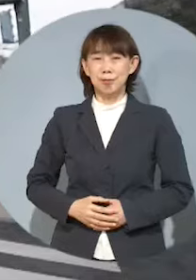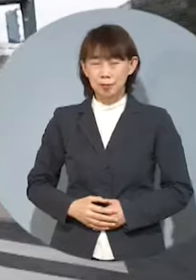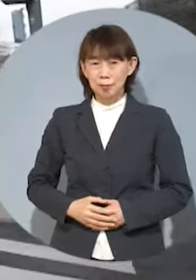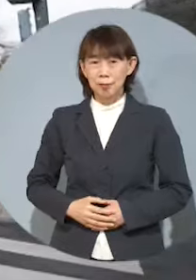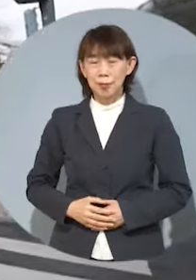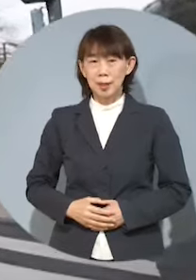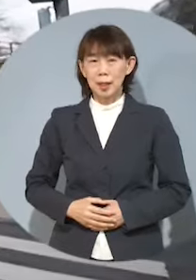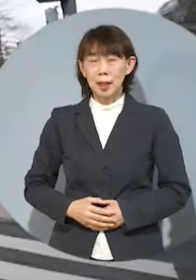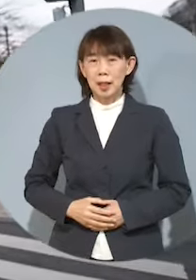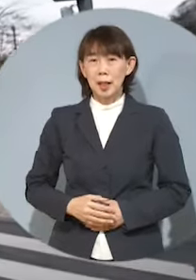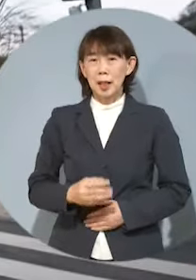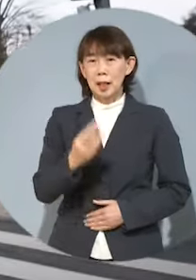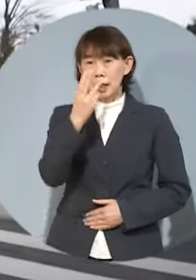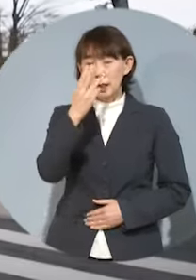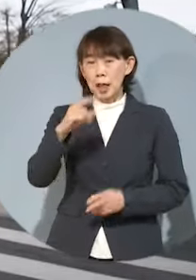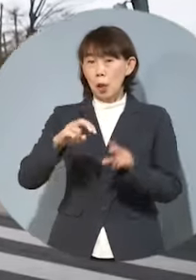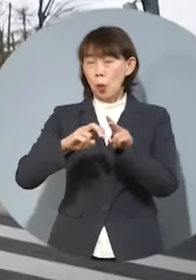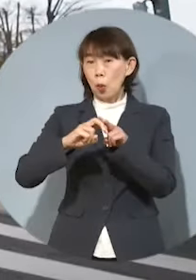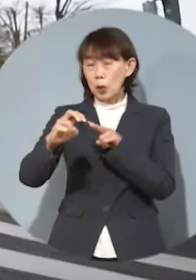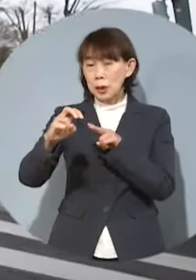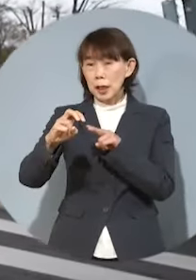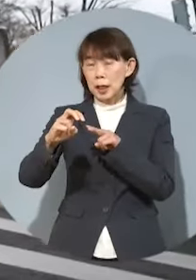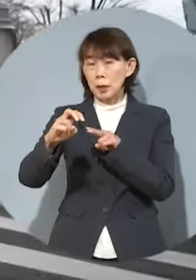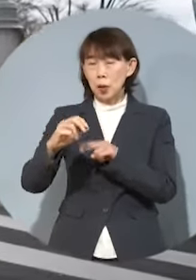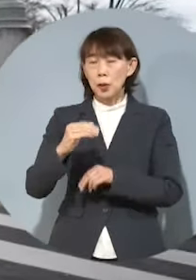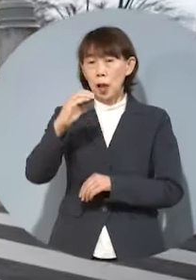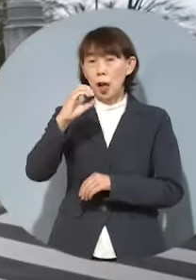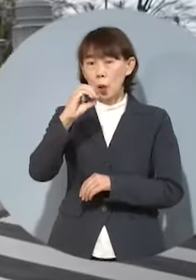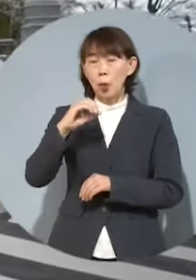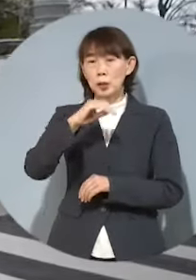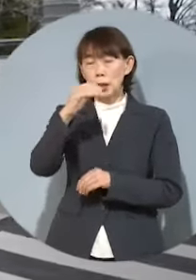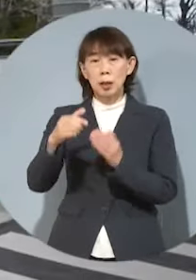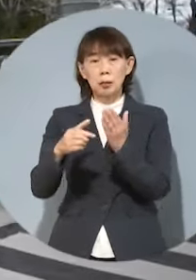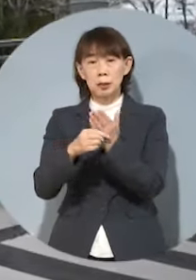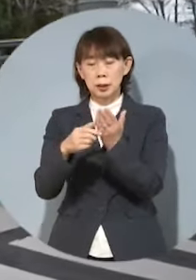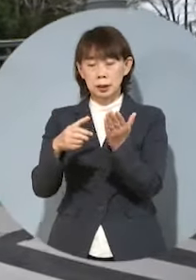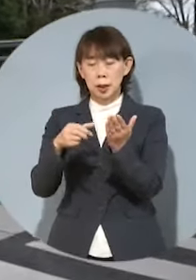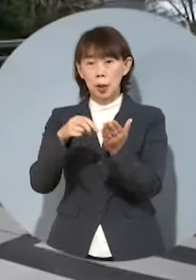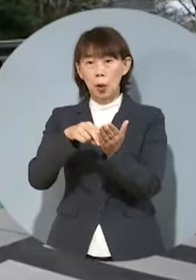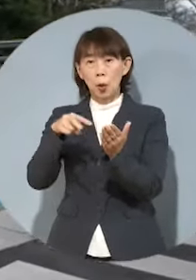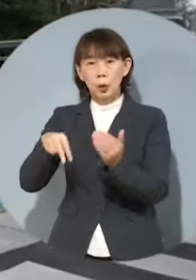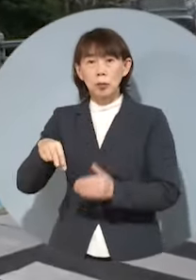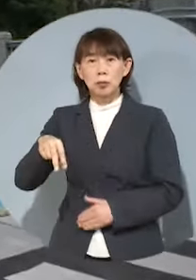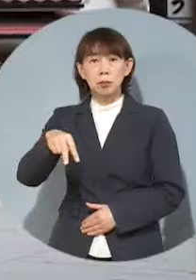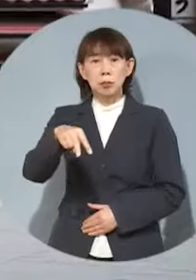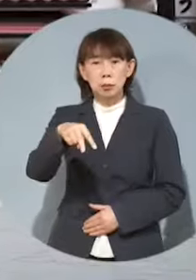京王線高尾山口駅から登山道へと向かう道には